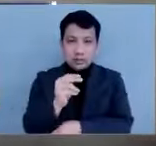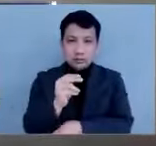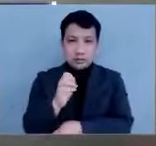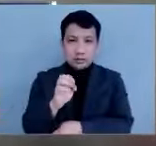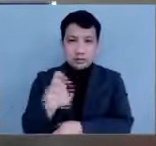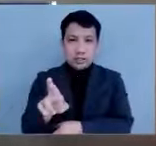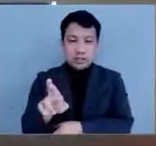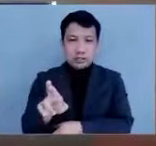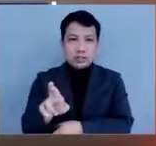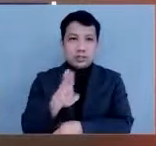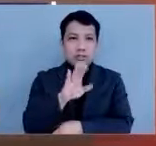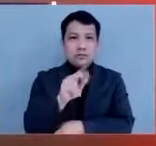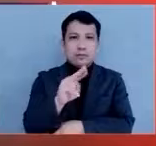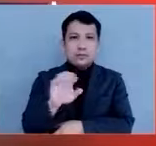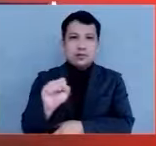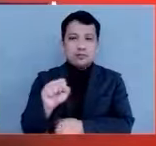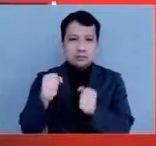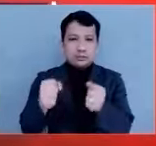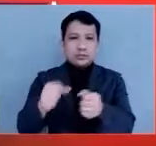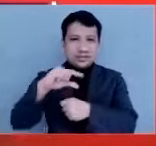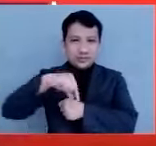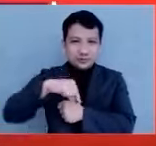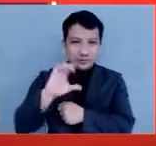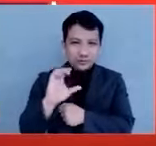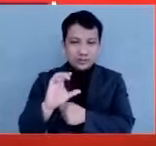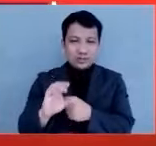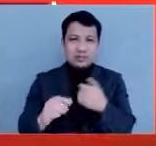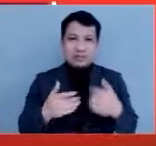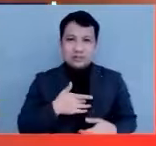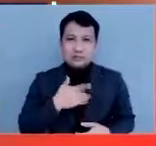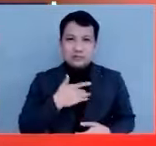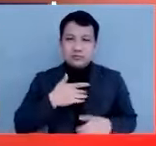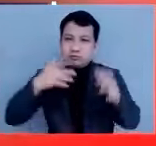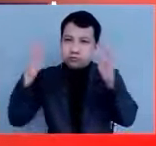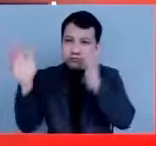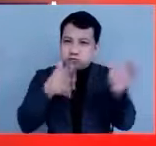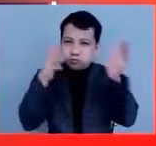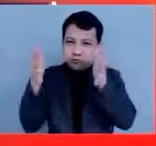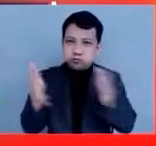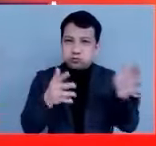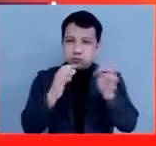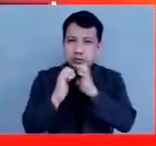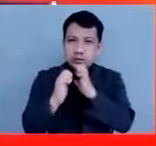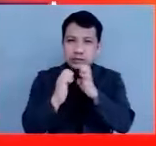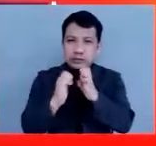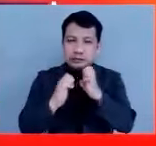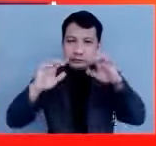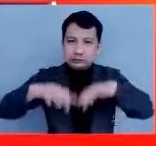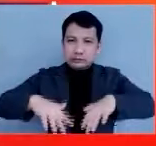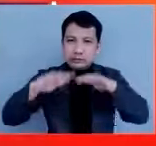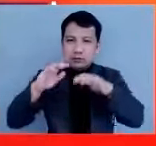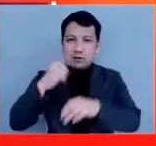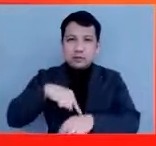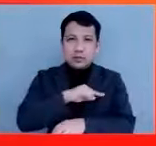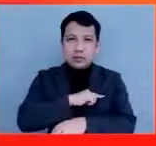Banawe Street sa Quezon City. Damang-dama rin ang malakas na hangin at ulan sa EDSA. Naka-red alert ngayon ang Metro Manila.